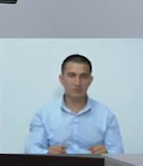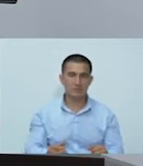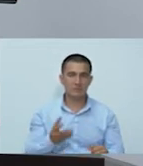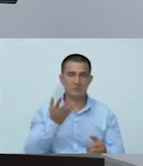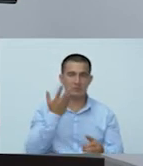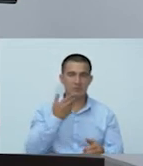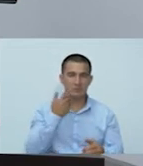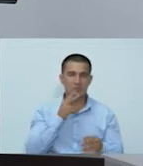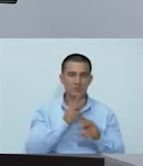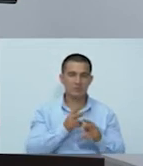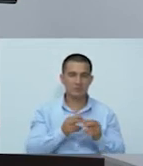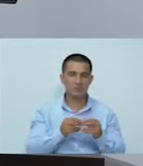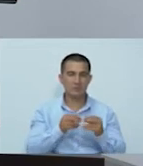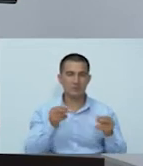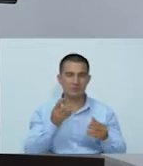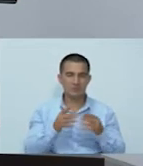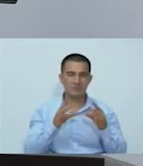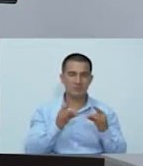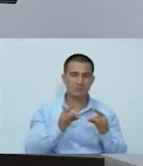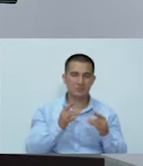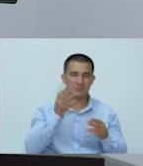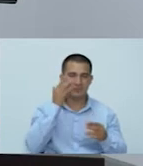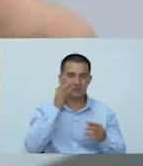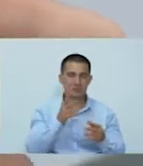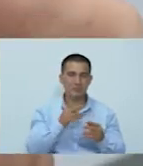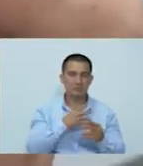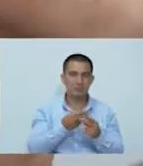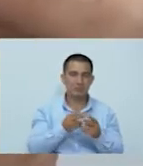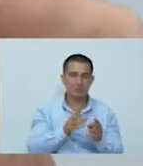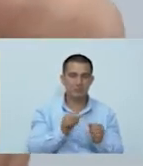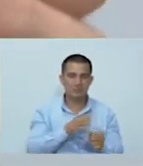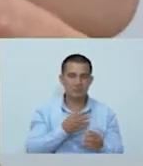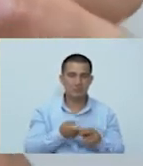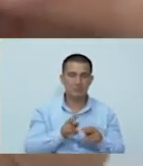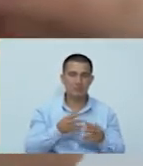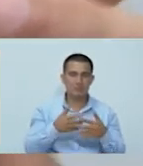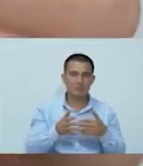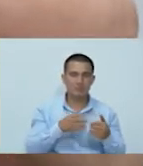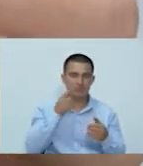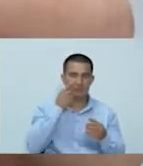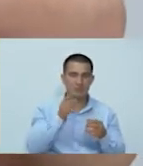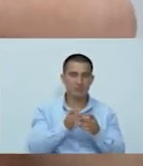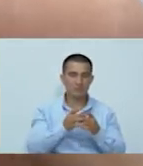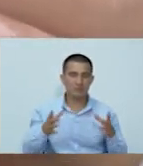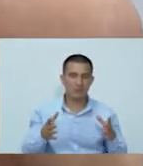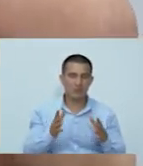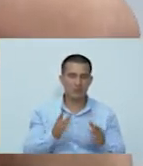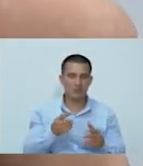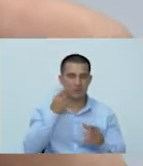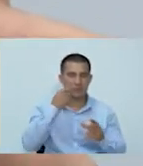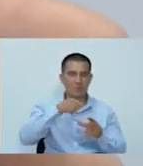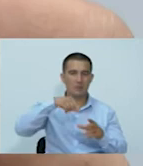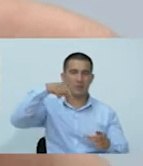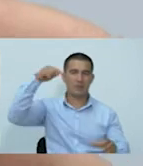asbob chiqarib olib yopishtirmoqchi bo'lsangiz, bu buragan qog'ozimiz ochilib ketishi mumkin. Ochilib